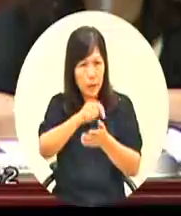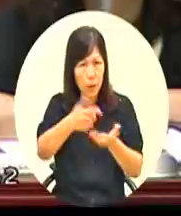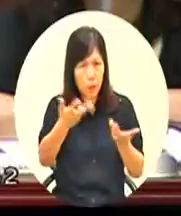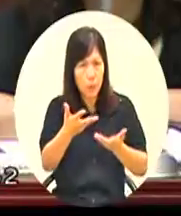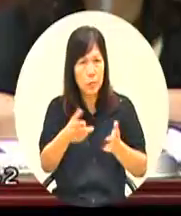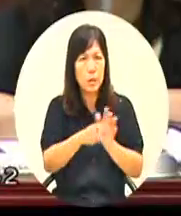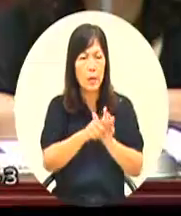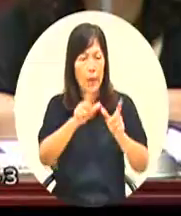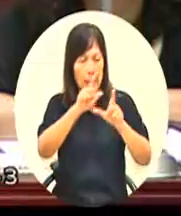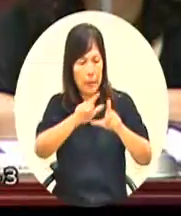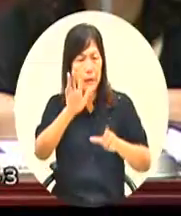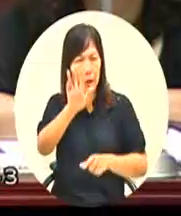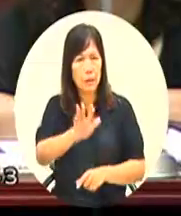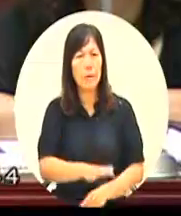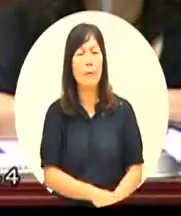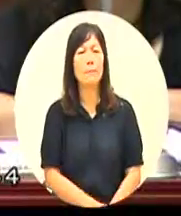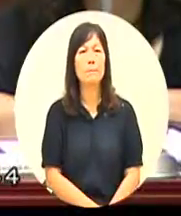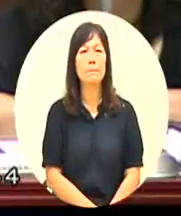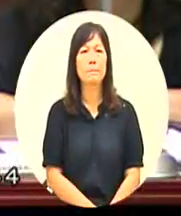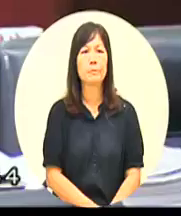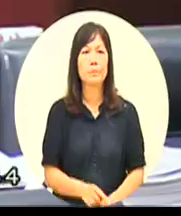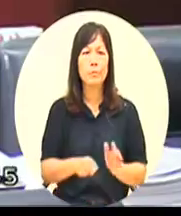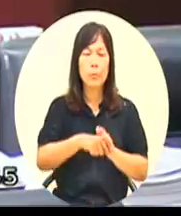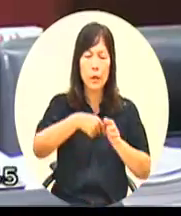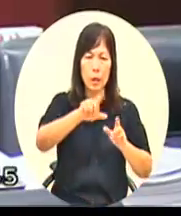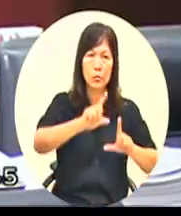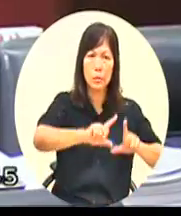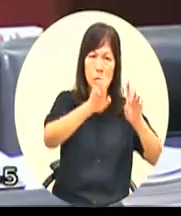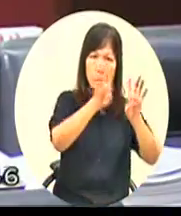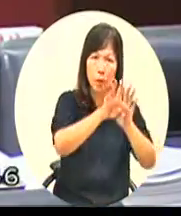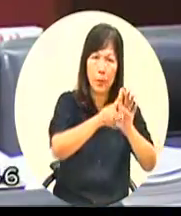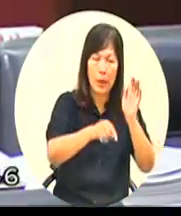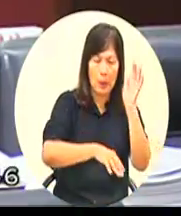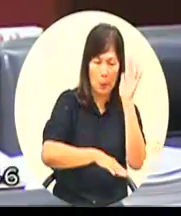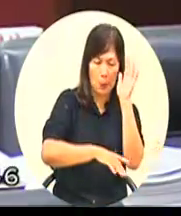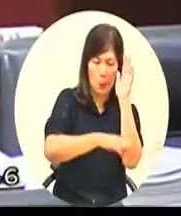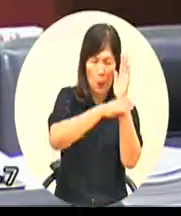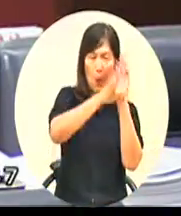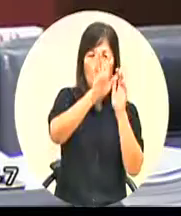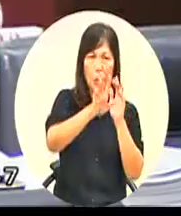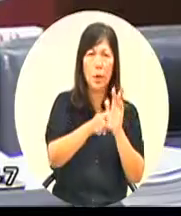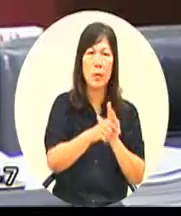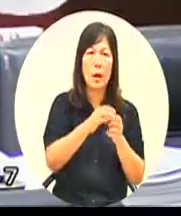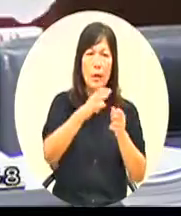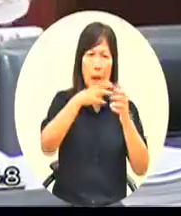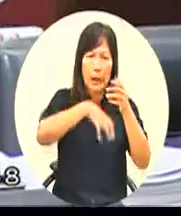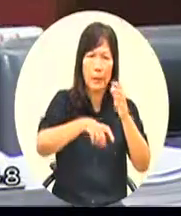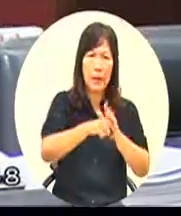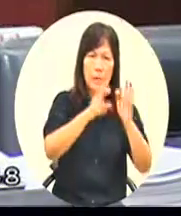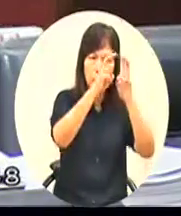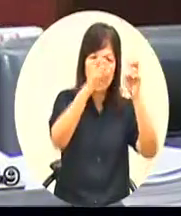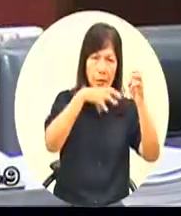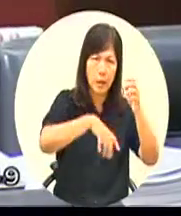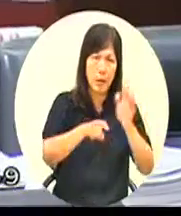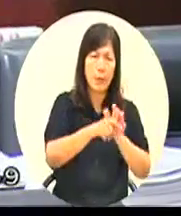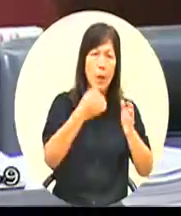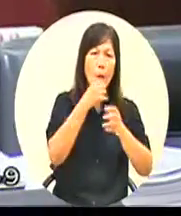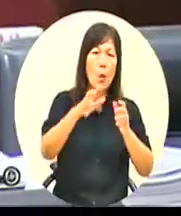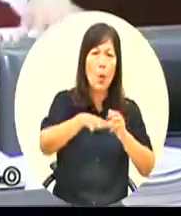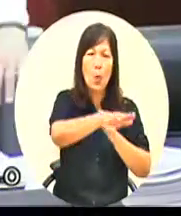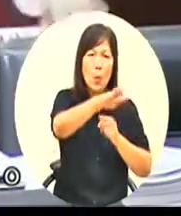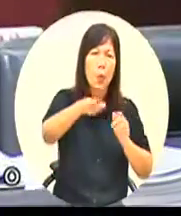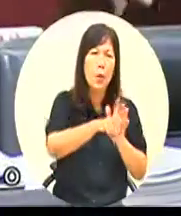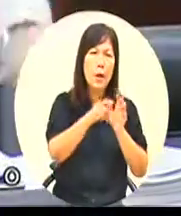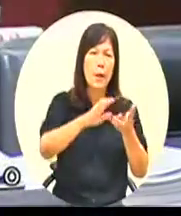题比较大。 现在就是我刚刚跟你讲的，我们要进东门的时候积水 积 得很高， 对， 包括里面城墙里面整个那片块，